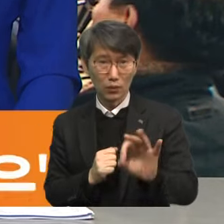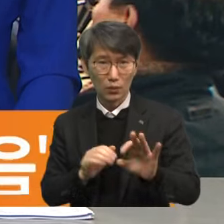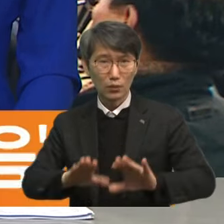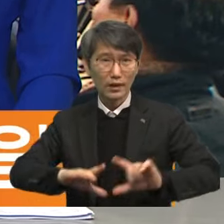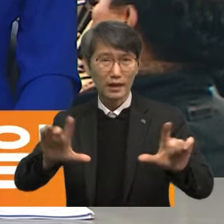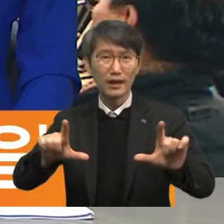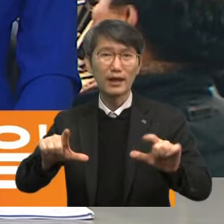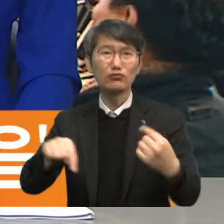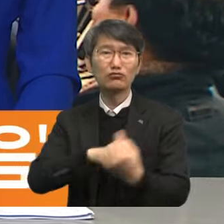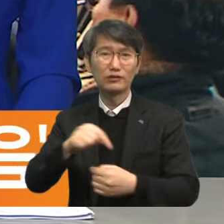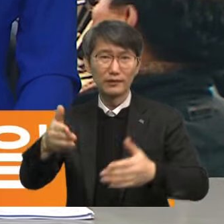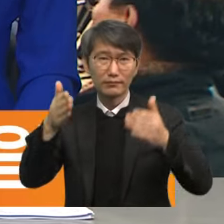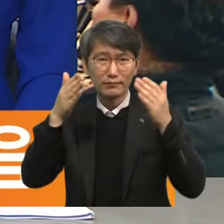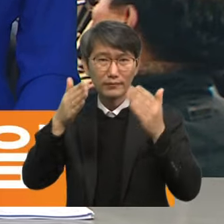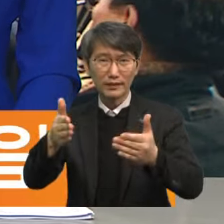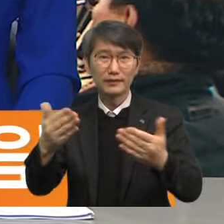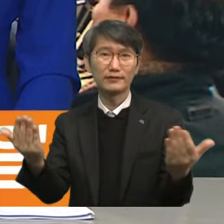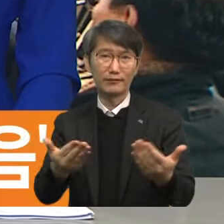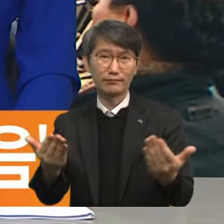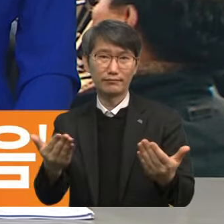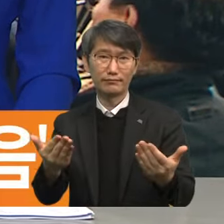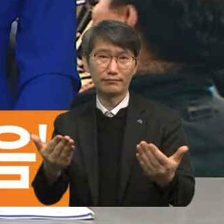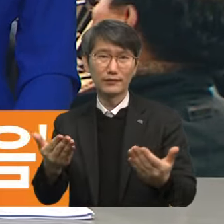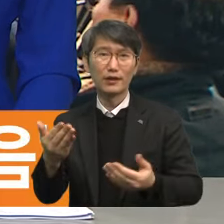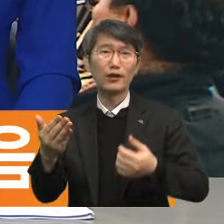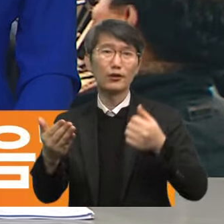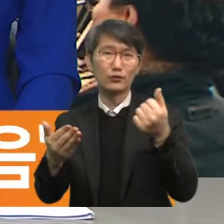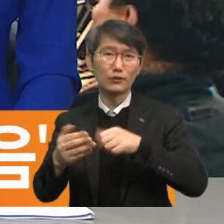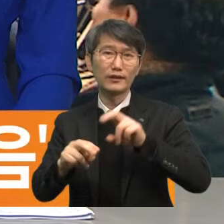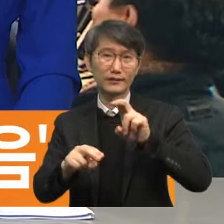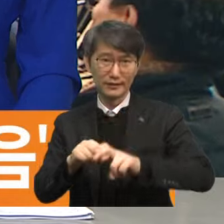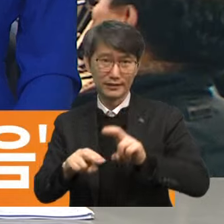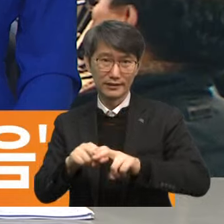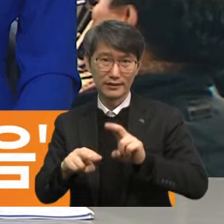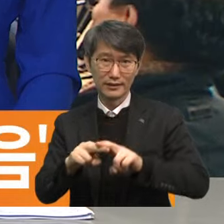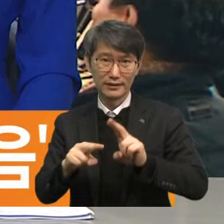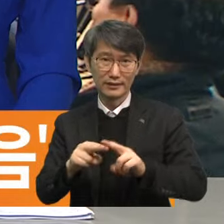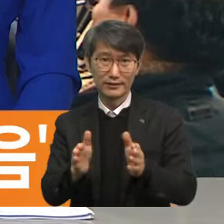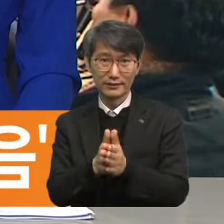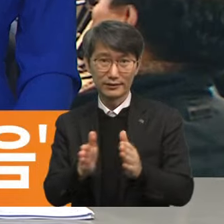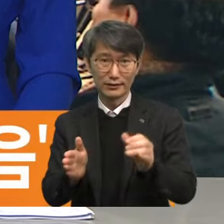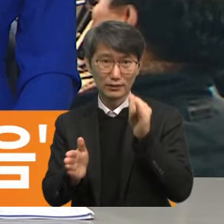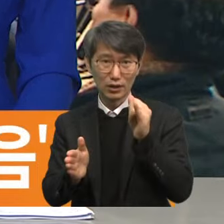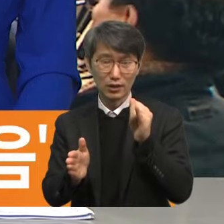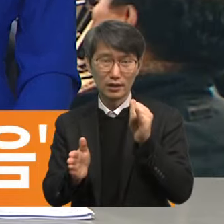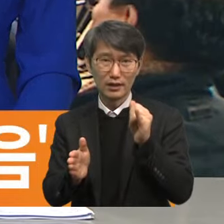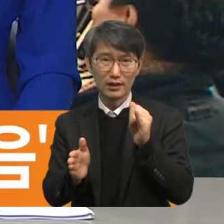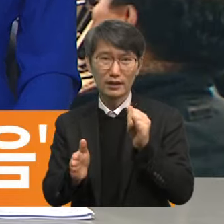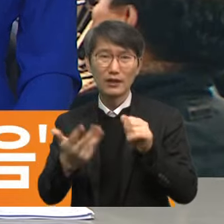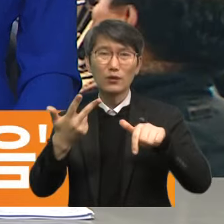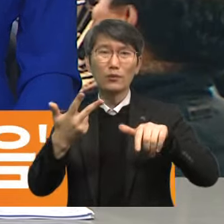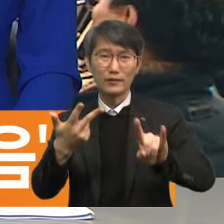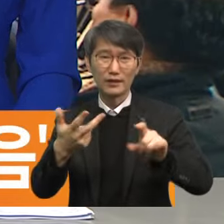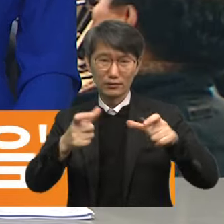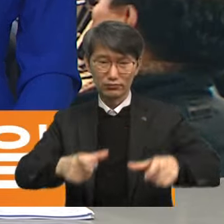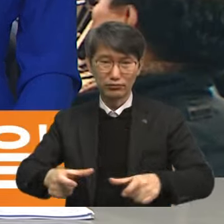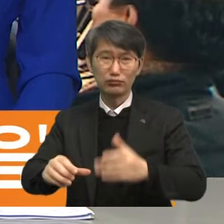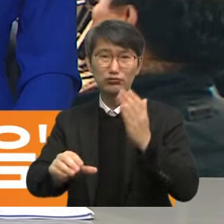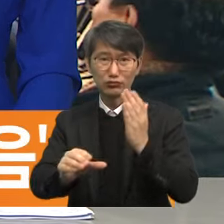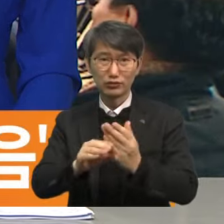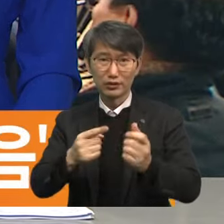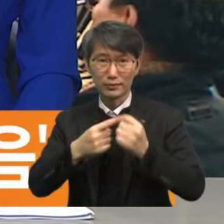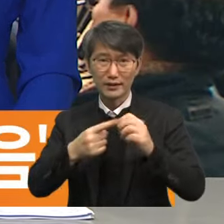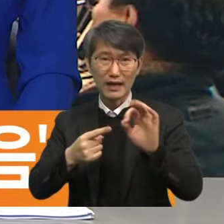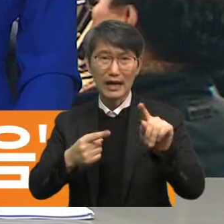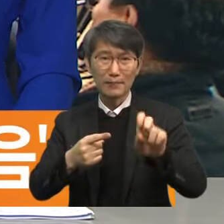강동구가 올해 구정 운영 방향과 역점 사업들을 주민에게 소개하는 구정보고회에 돌입했습니다. 네, 전체 7개 권역 중 첫 번째